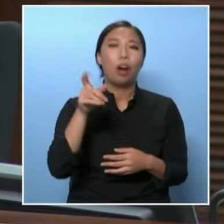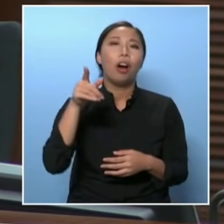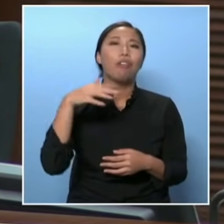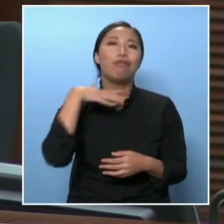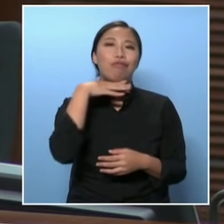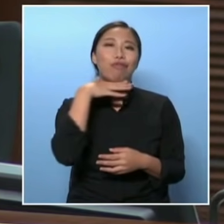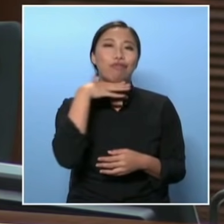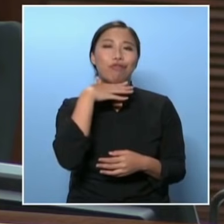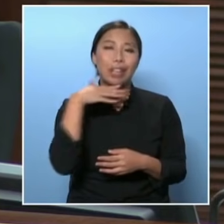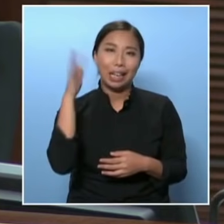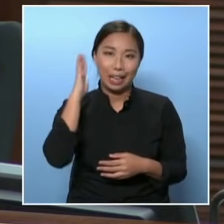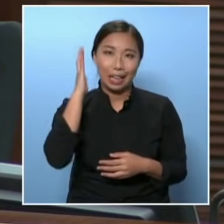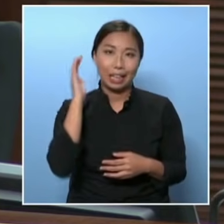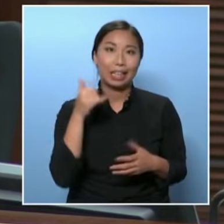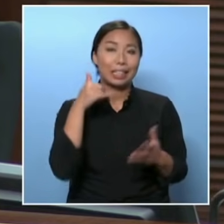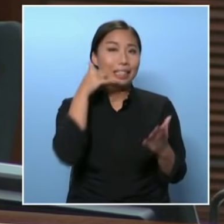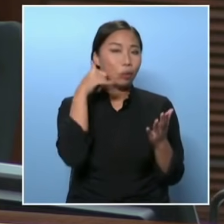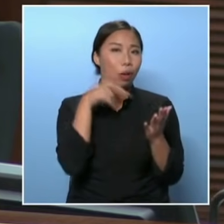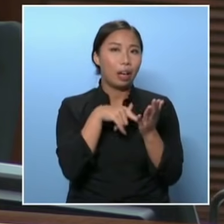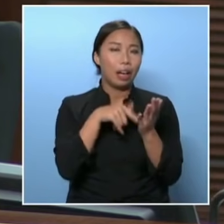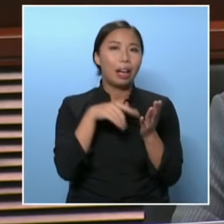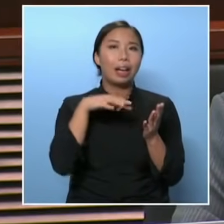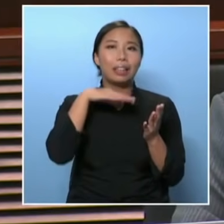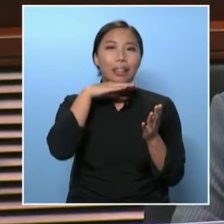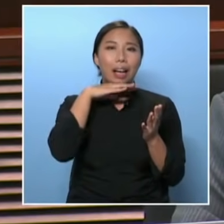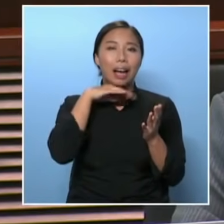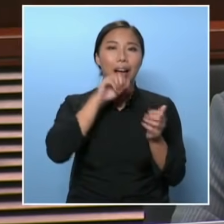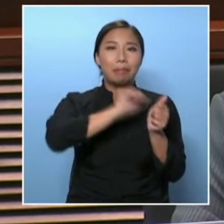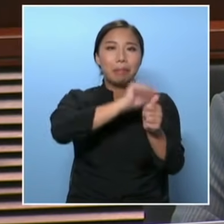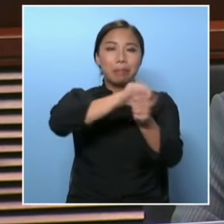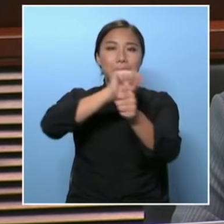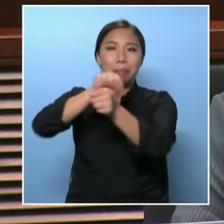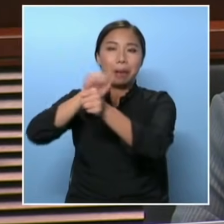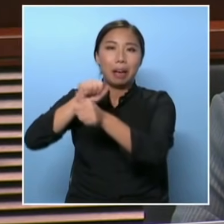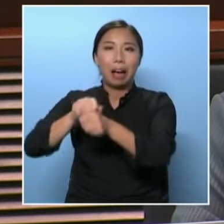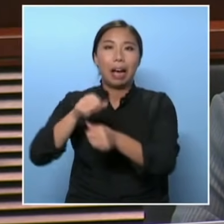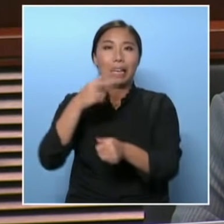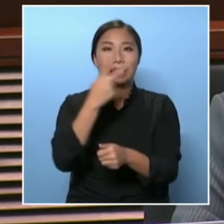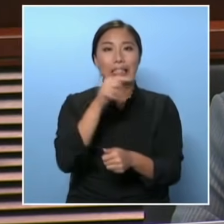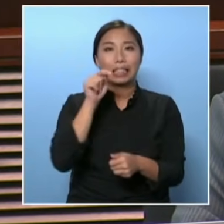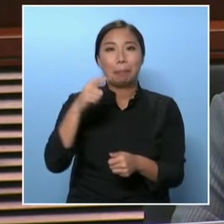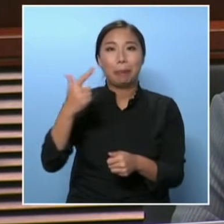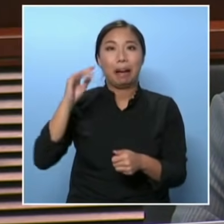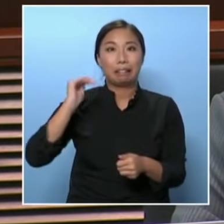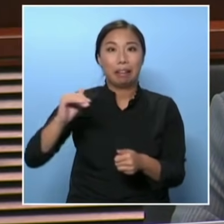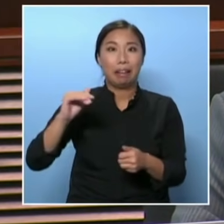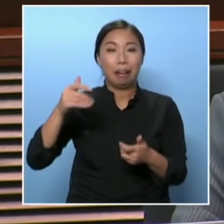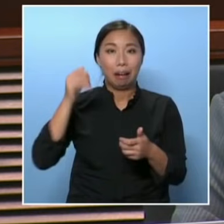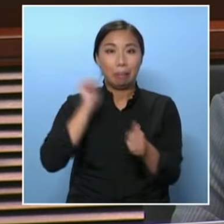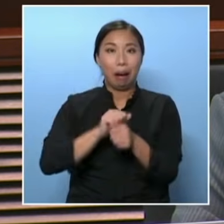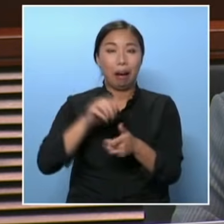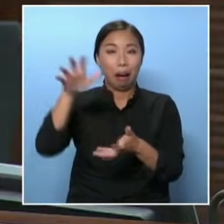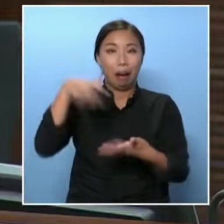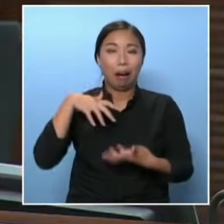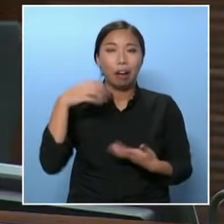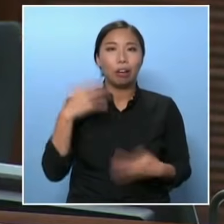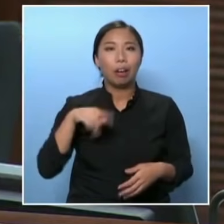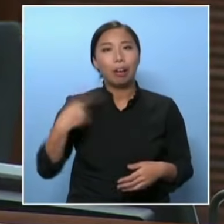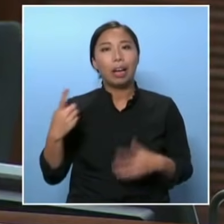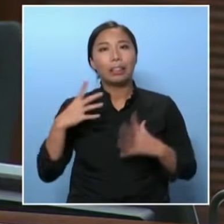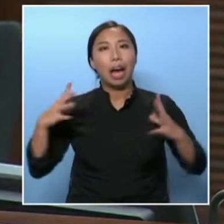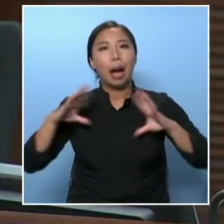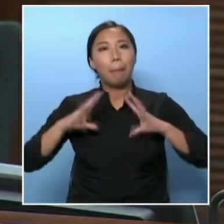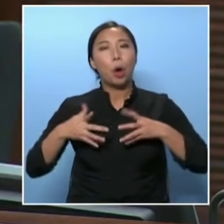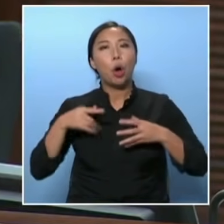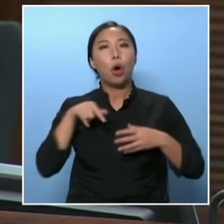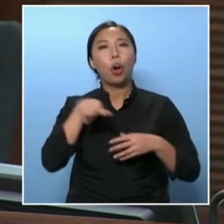仔。就用電話嘅 call call 呃到城中嘅富豪2.8億，另一宗就啱啱大埔發生嘅，就係一班中學